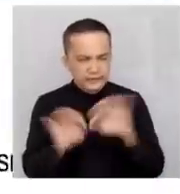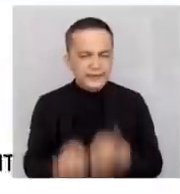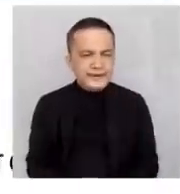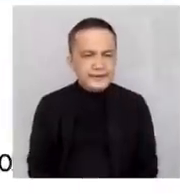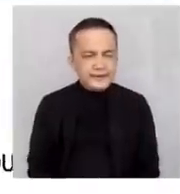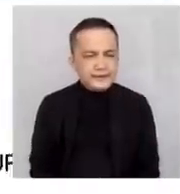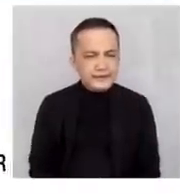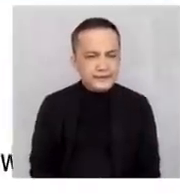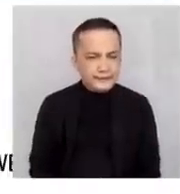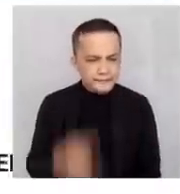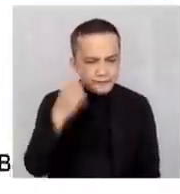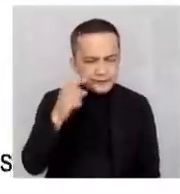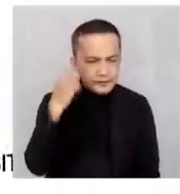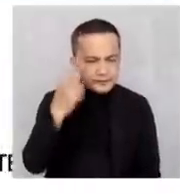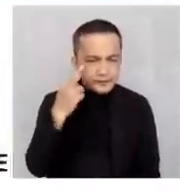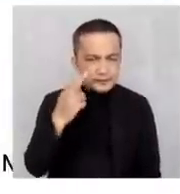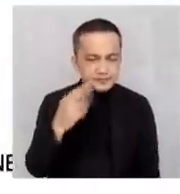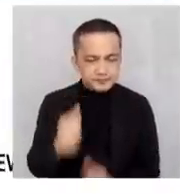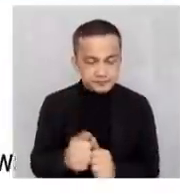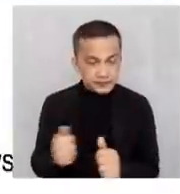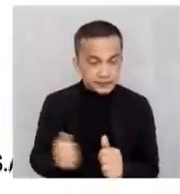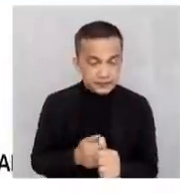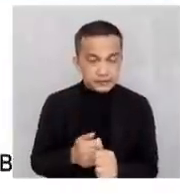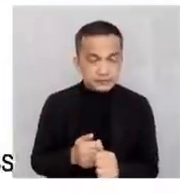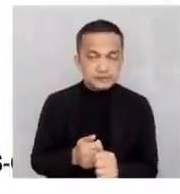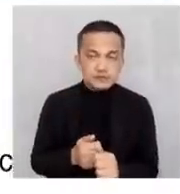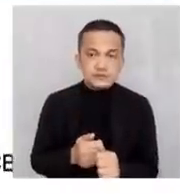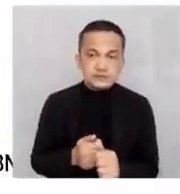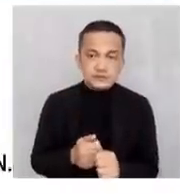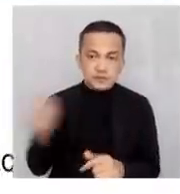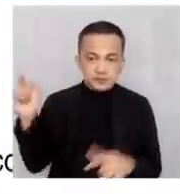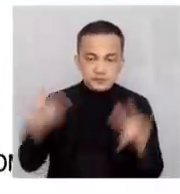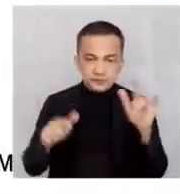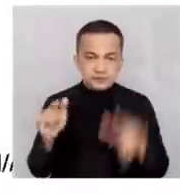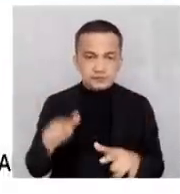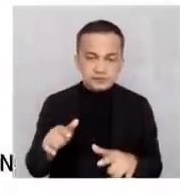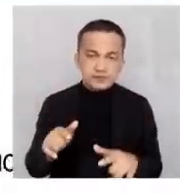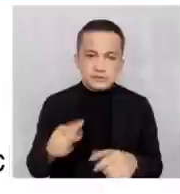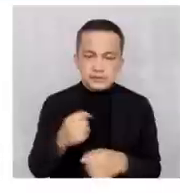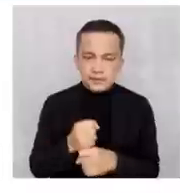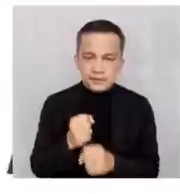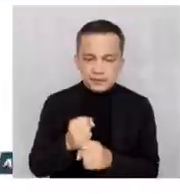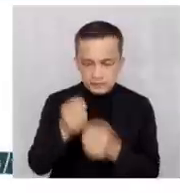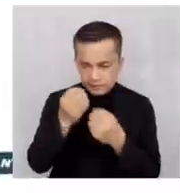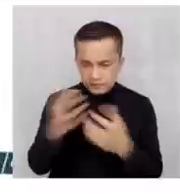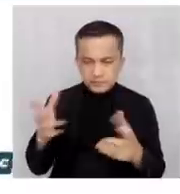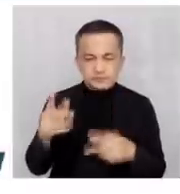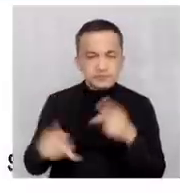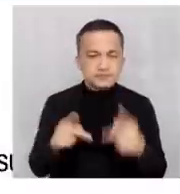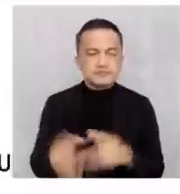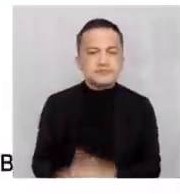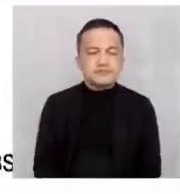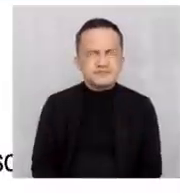for the reasons behind the presence of these aircraft to be made known to the public?